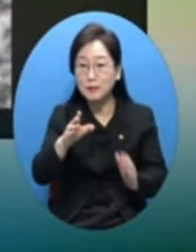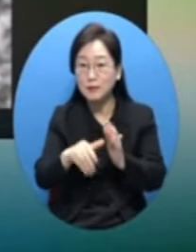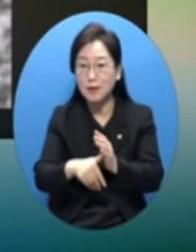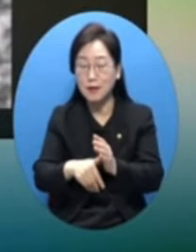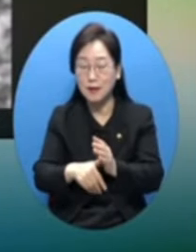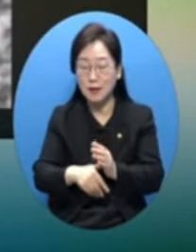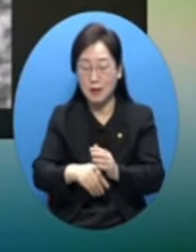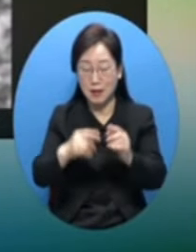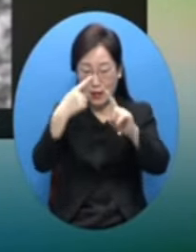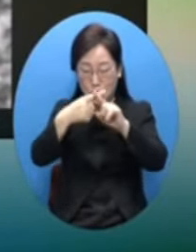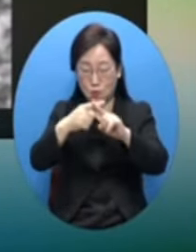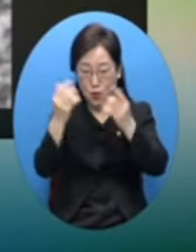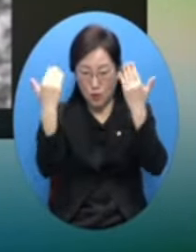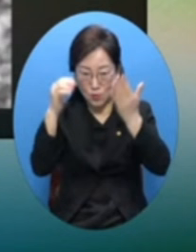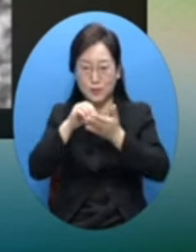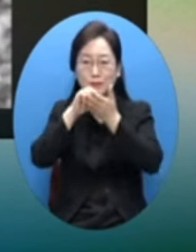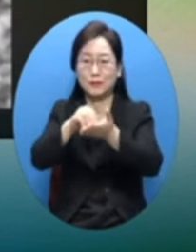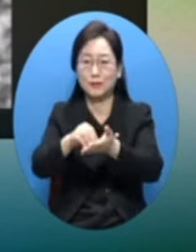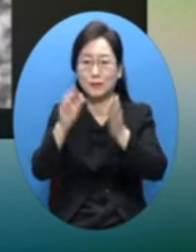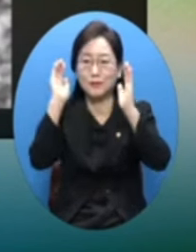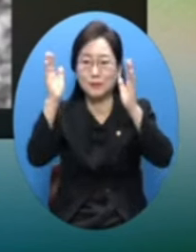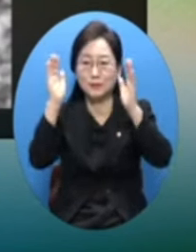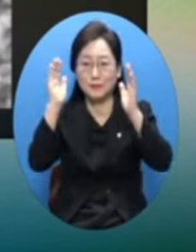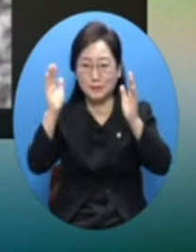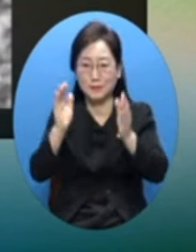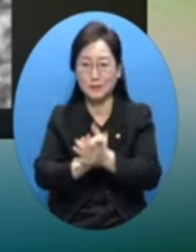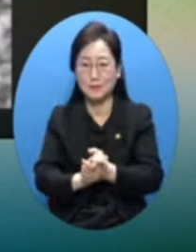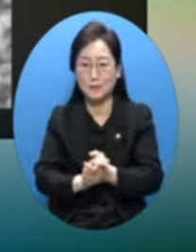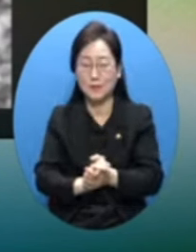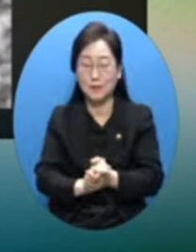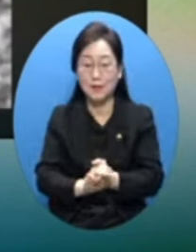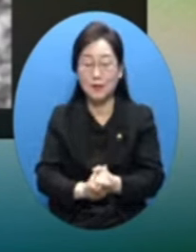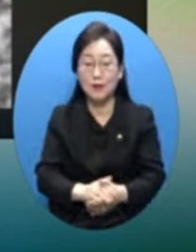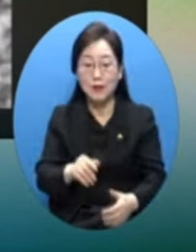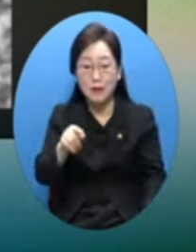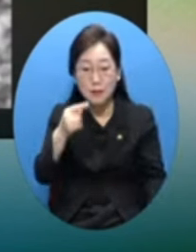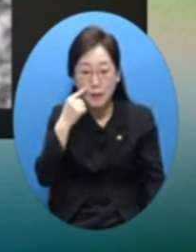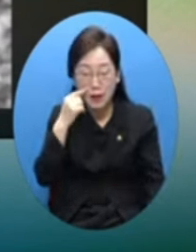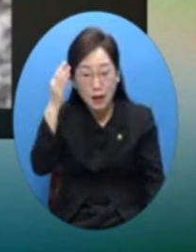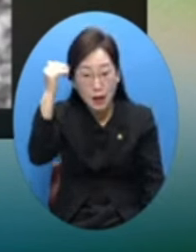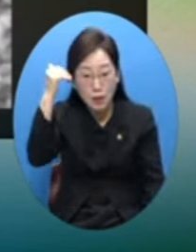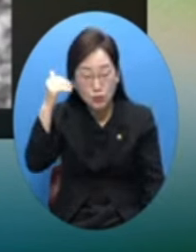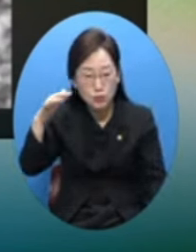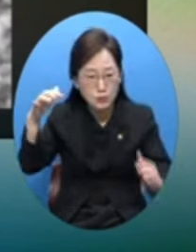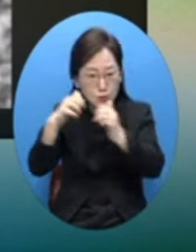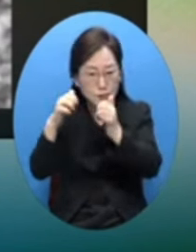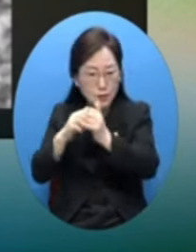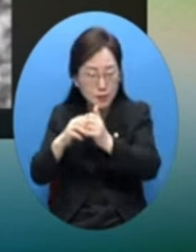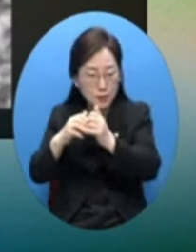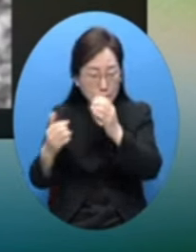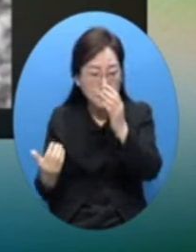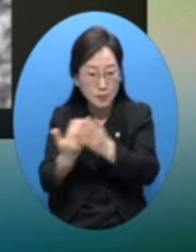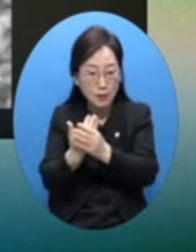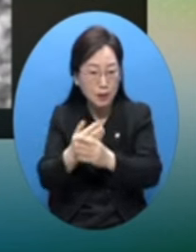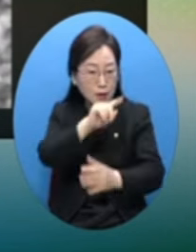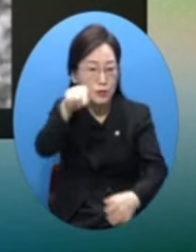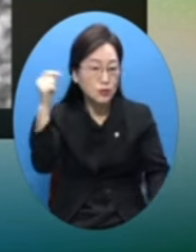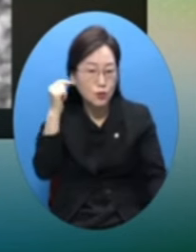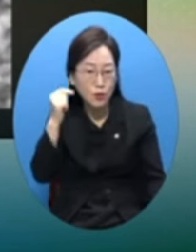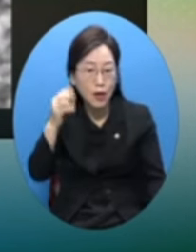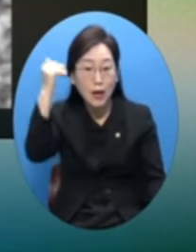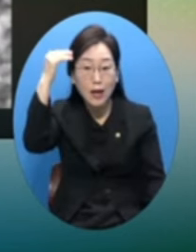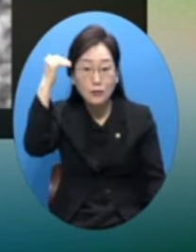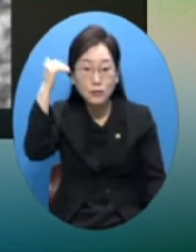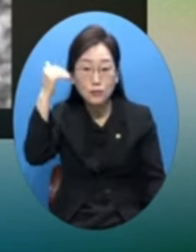간호학교에 같이 들어가서 공부를 합니다. 여기서 한국전쟁 이야기를 듣습니다. 지구상에 한국이라는